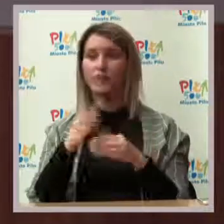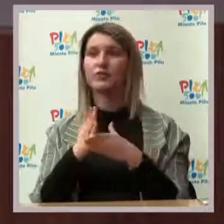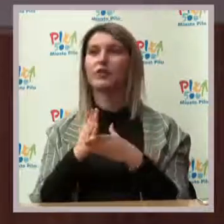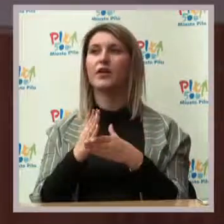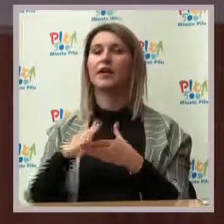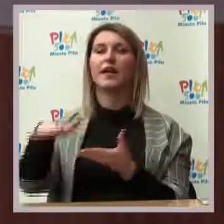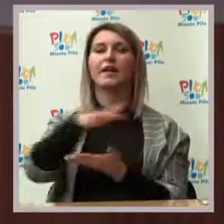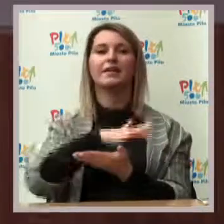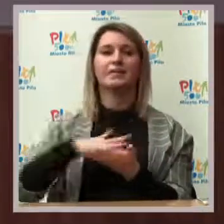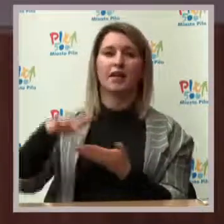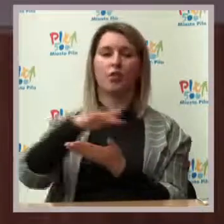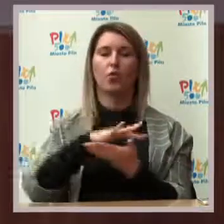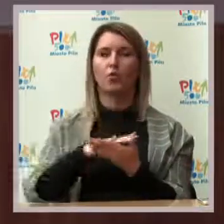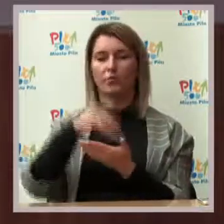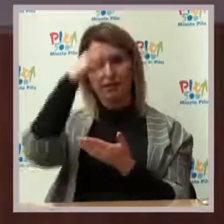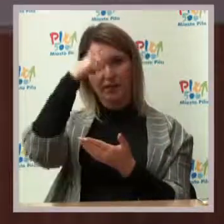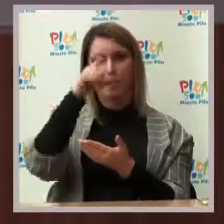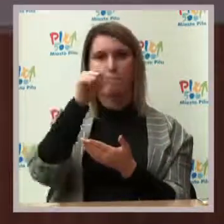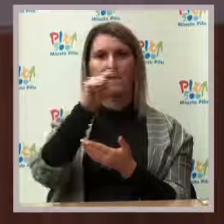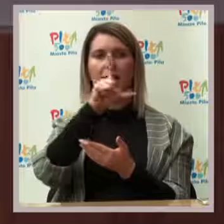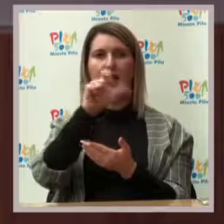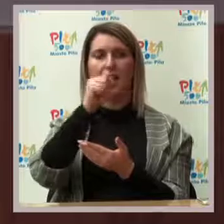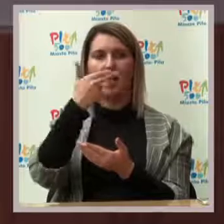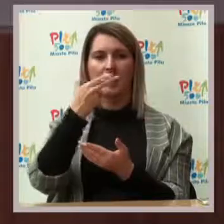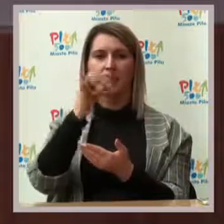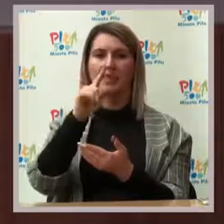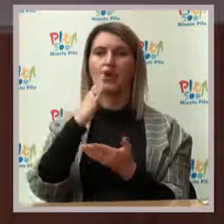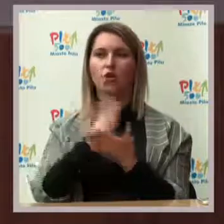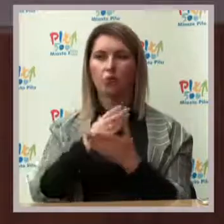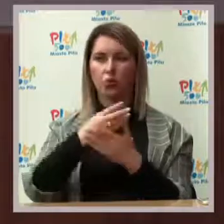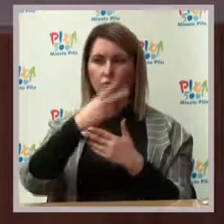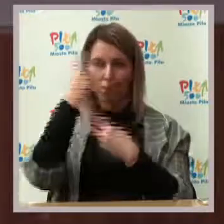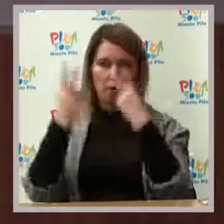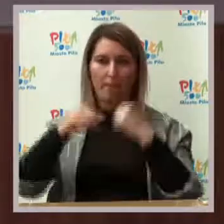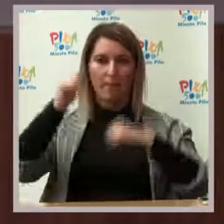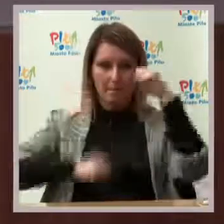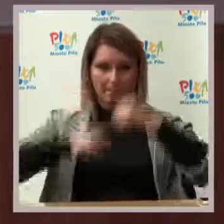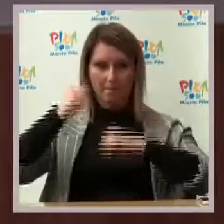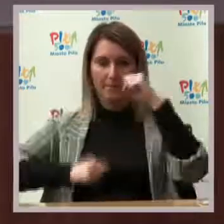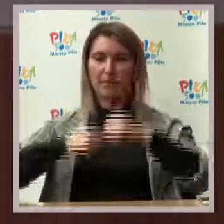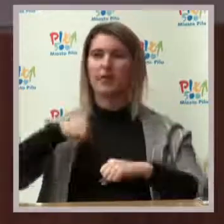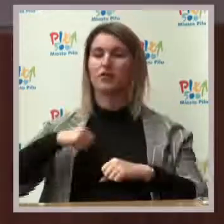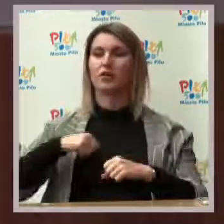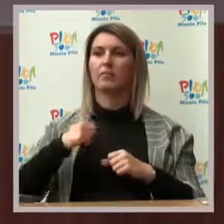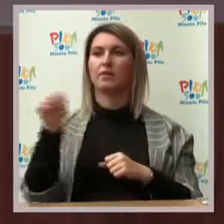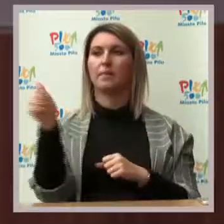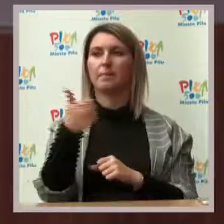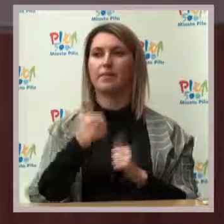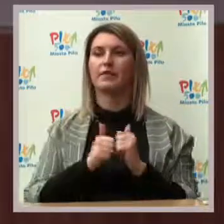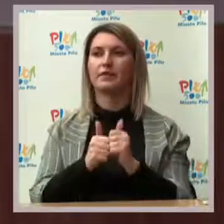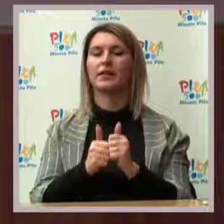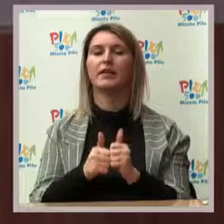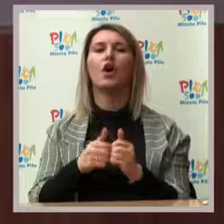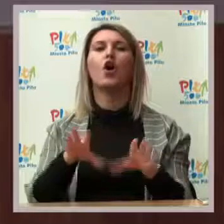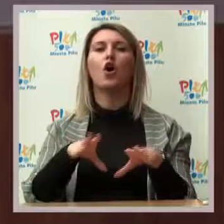plantów. Jesteśmy na etapie już przetargowym na pierwsze zadania. No, pierwsza oferta,